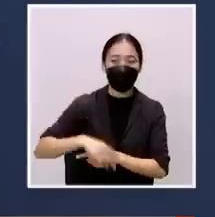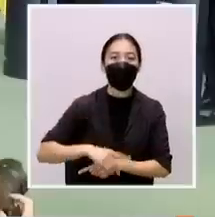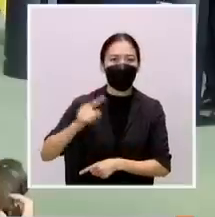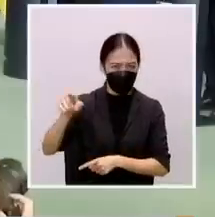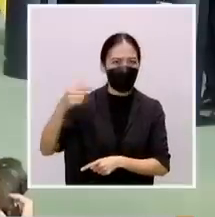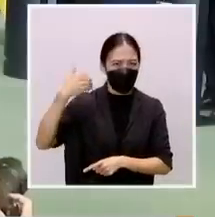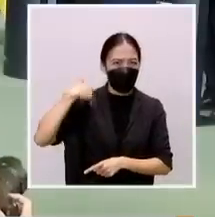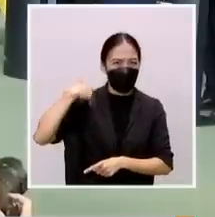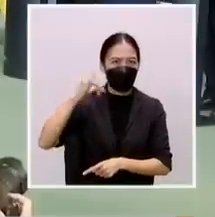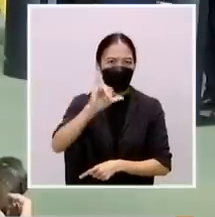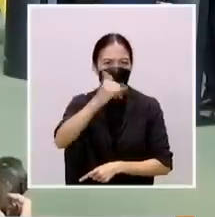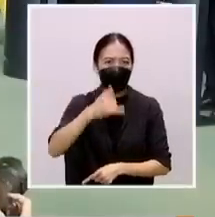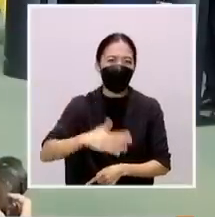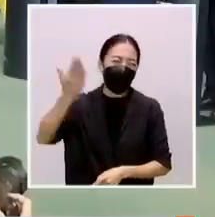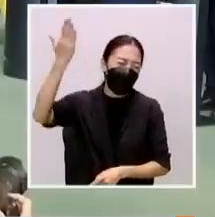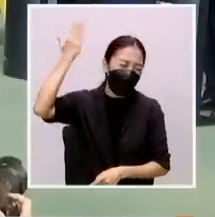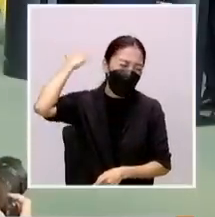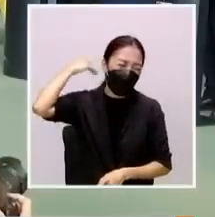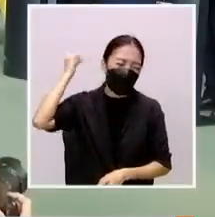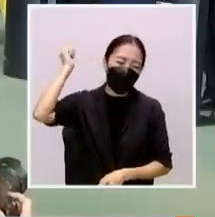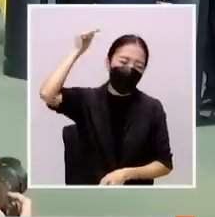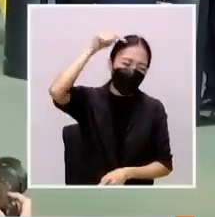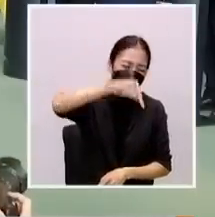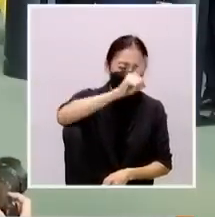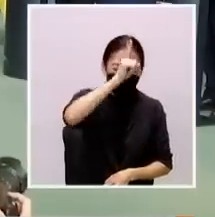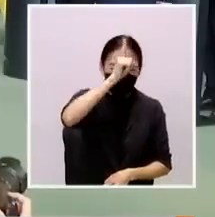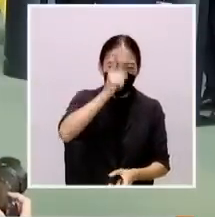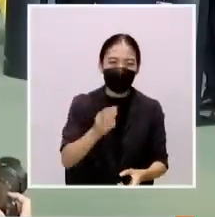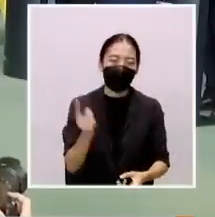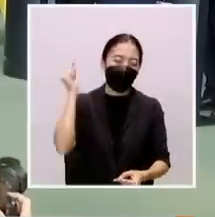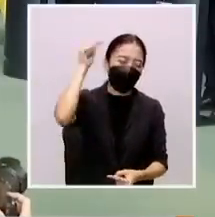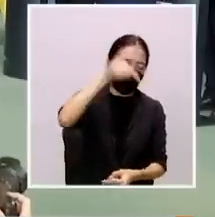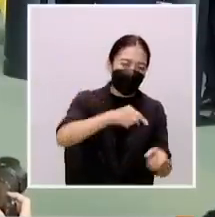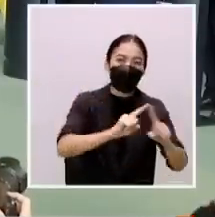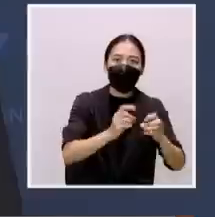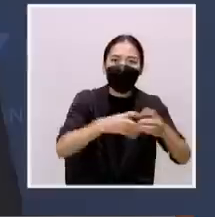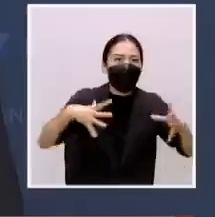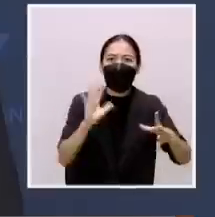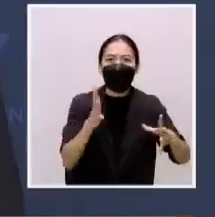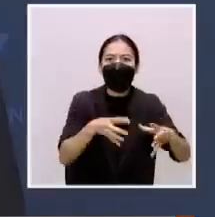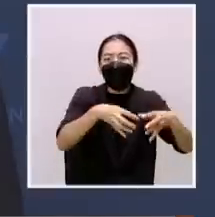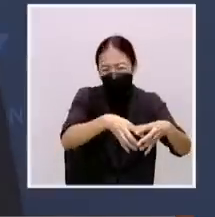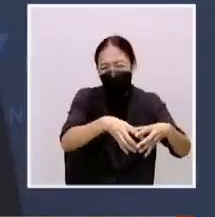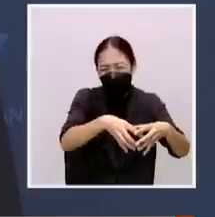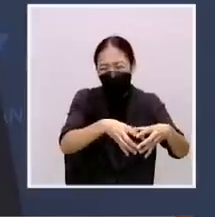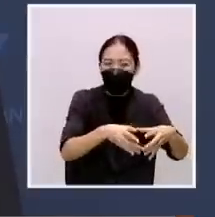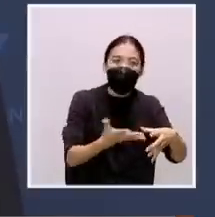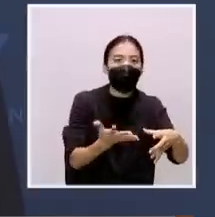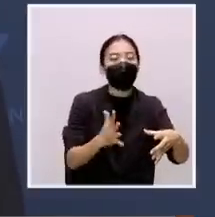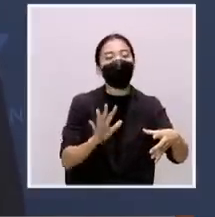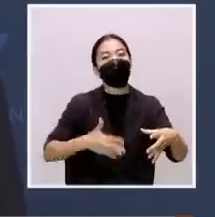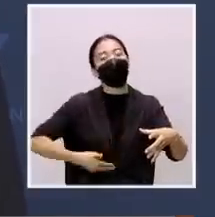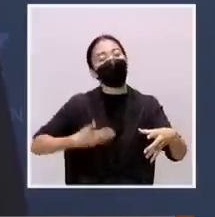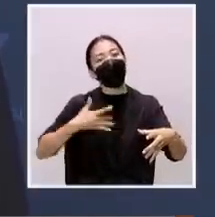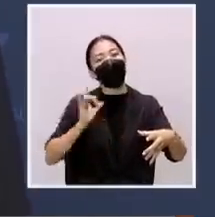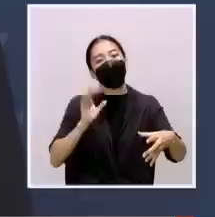ออยู่เรื่อยมาในเยอรมนีค่ะจนกระทั่งถึงทุกวันนี้บางครั้งเมืองในเยอรมนีก็ต้องออกประกาศแจ้งเตือนภัยต่อประ